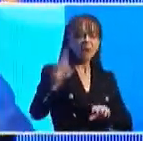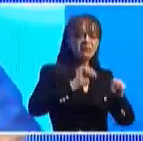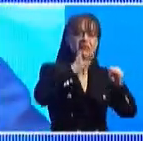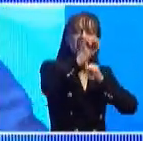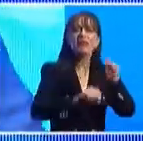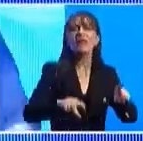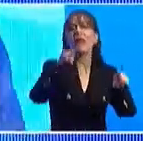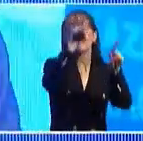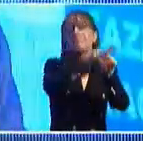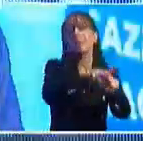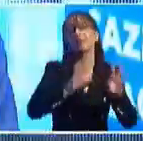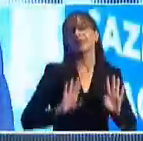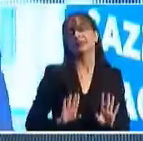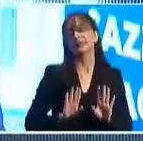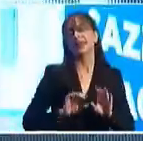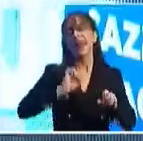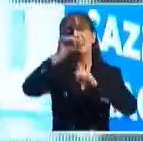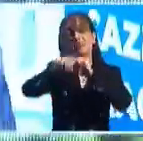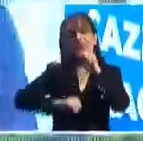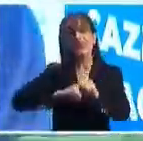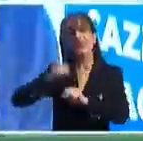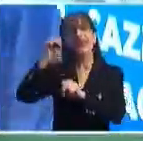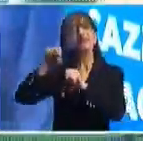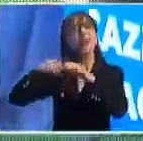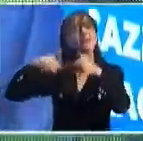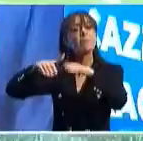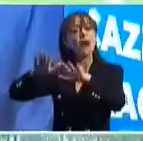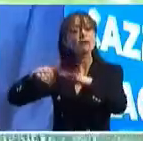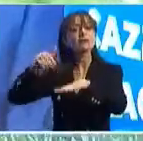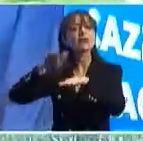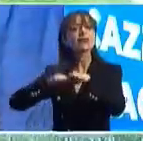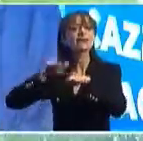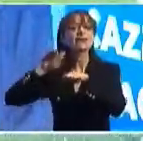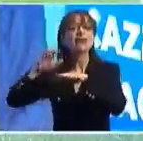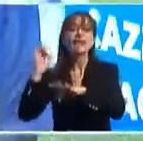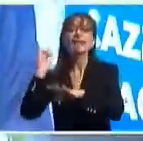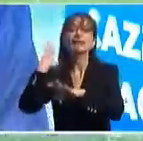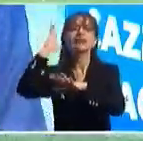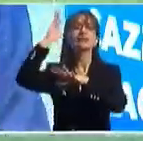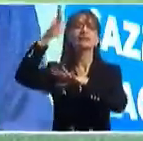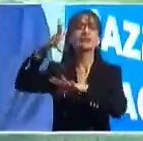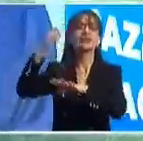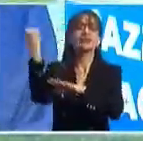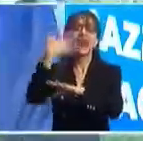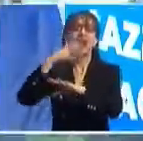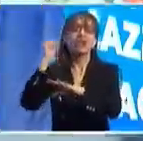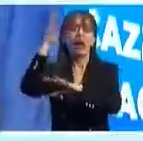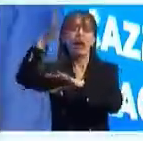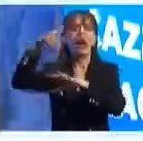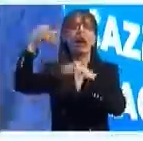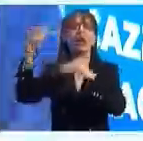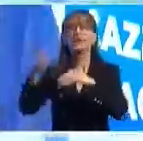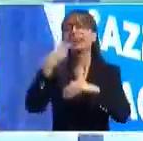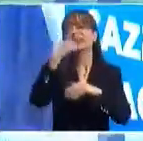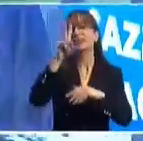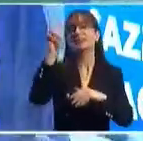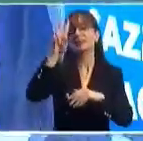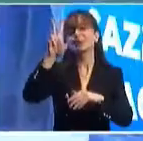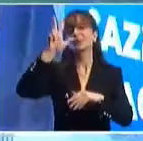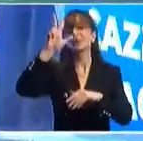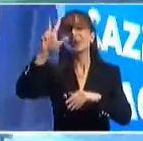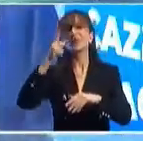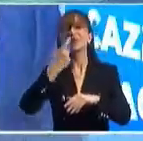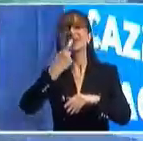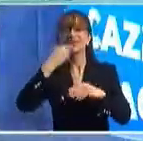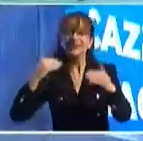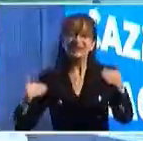bisiklet parklarının sayısını hızlıca arttıracağız ve 2029 yılına kadar bisiklet yolu uzunluğumuzu iki katına